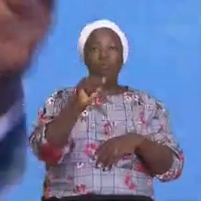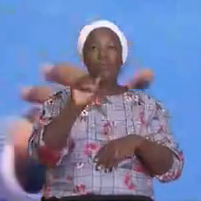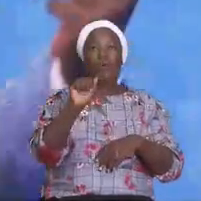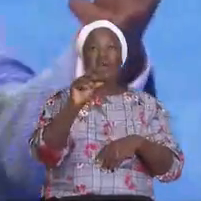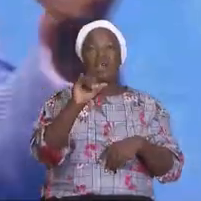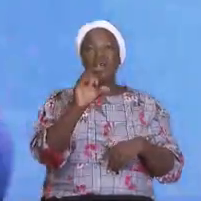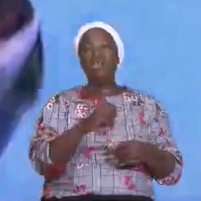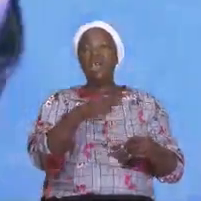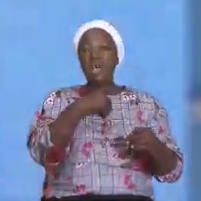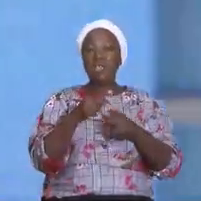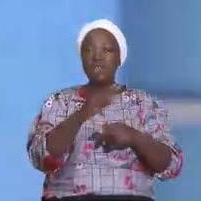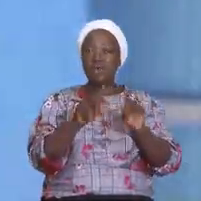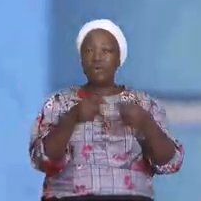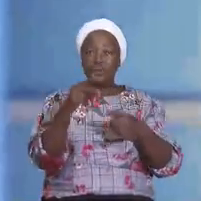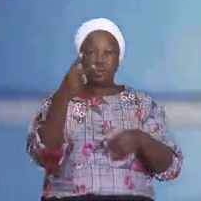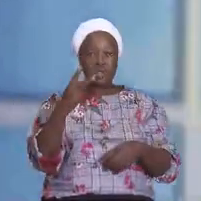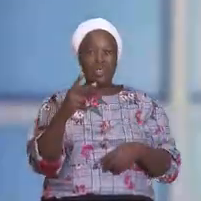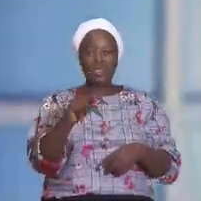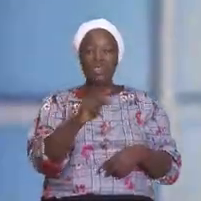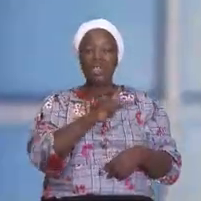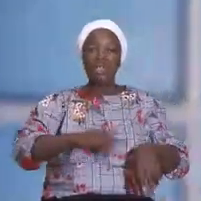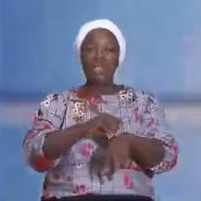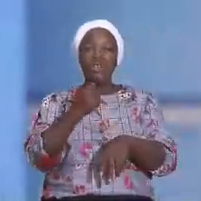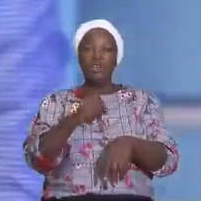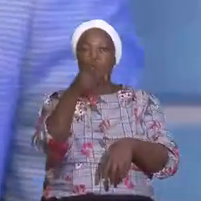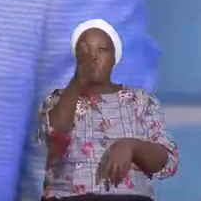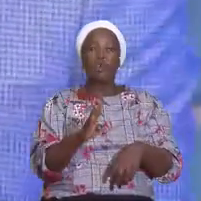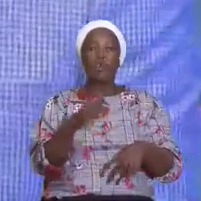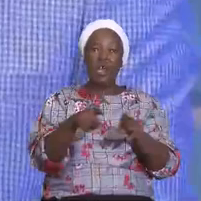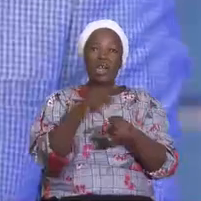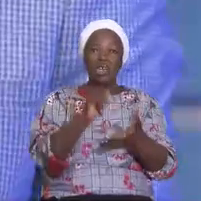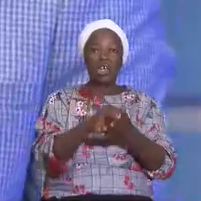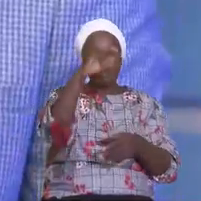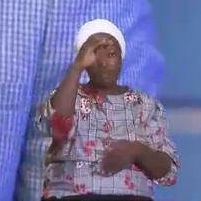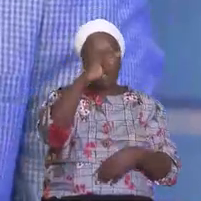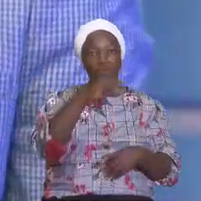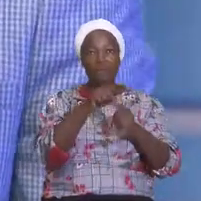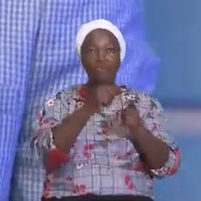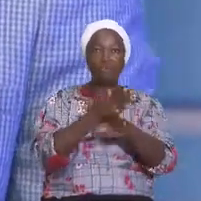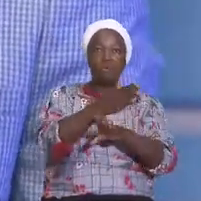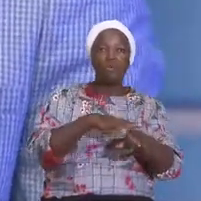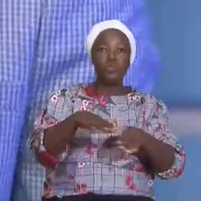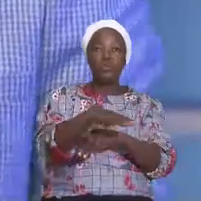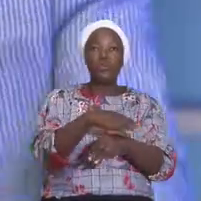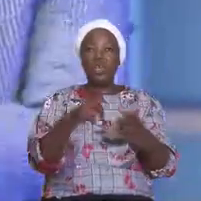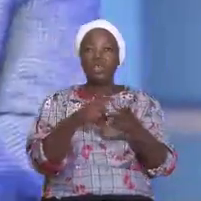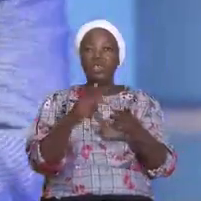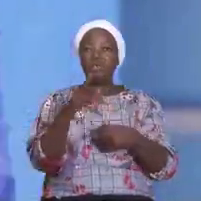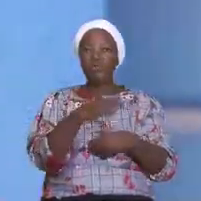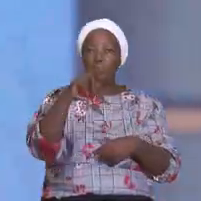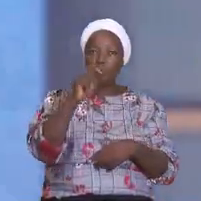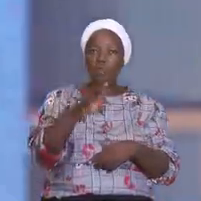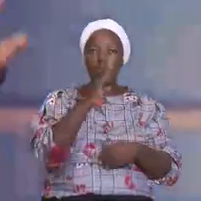dis, tu seras avec moi dans le paradis. Si tu veux voir le royaume de